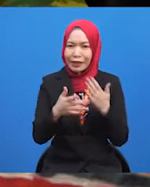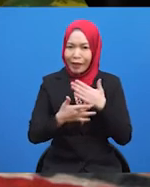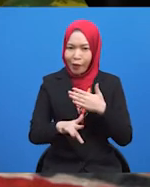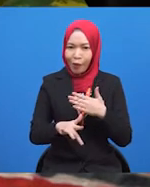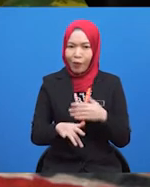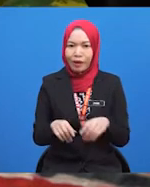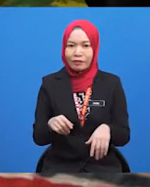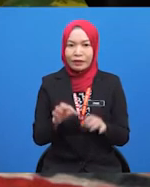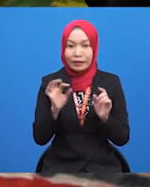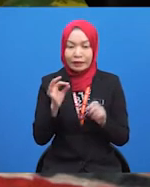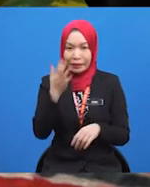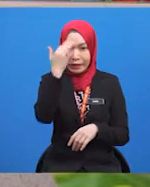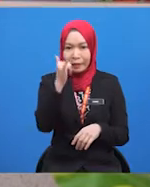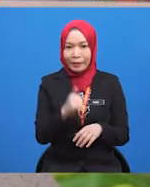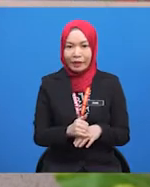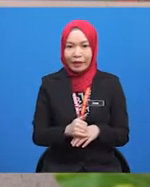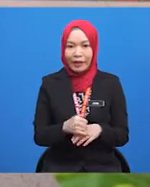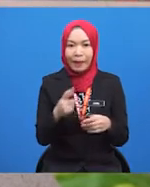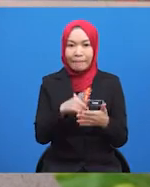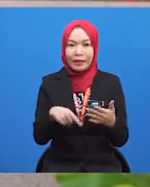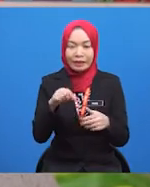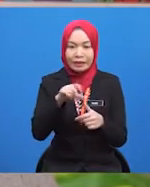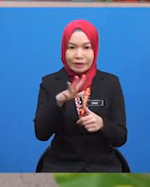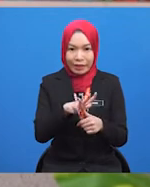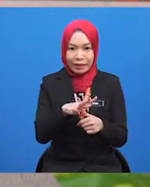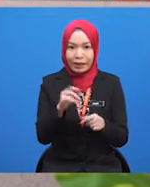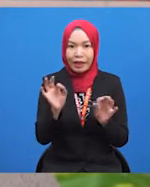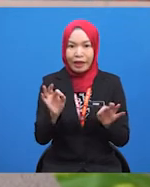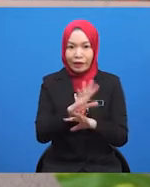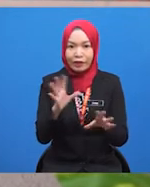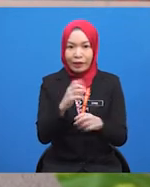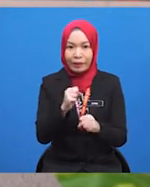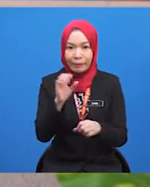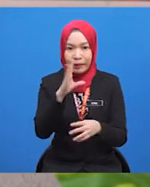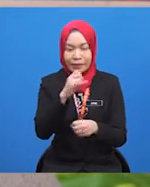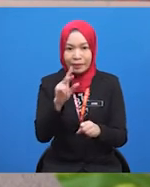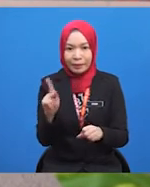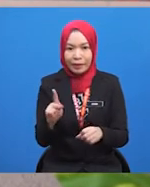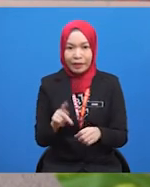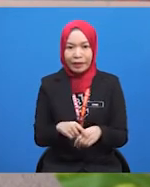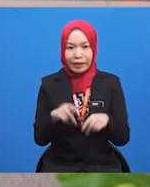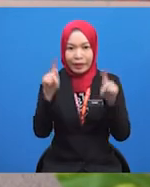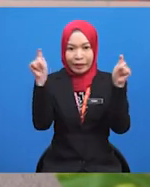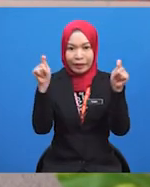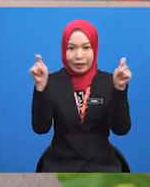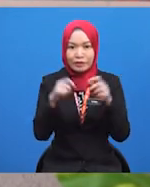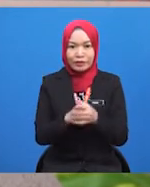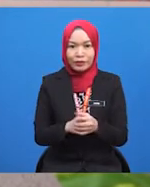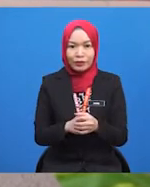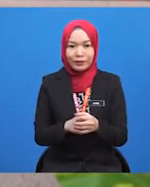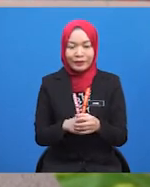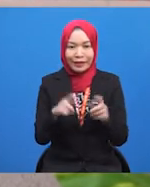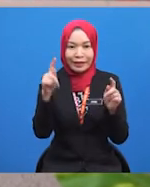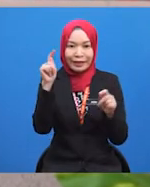jika ia tidak dilakukan? Tema bermaksud tajuk atau perkara dasar yang